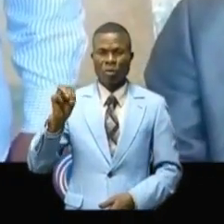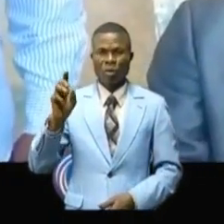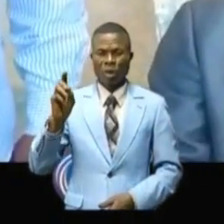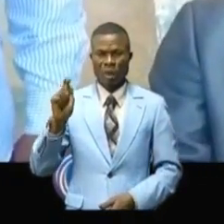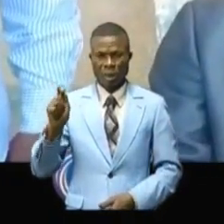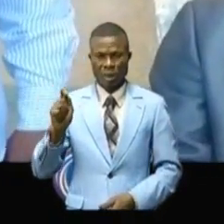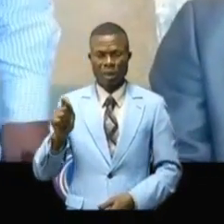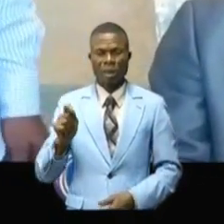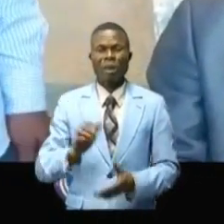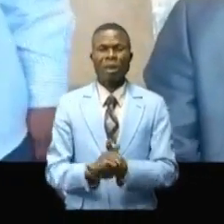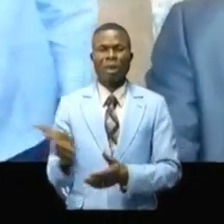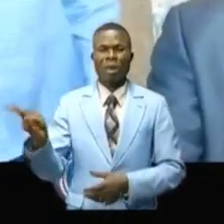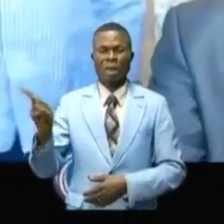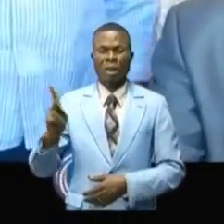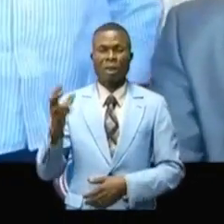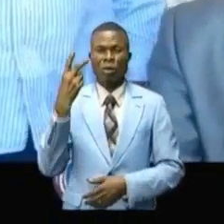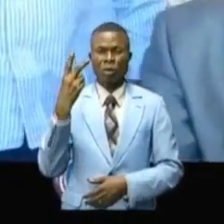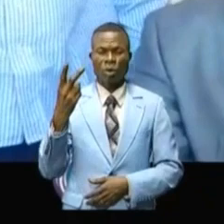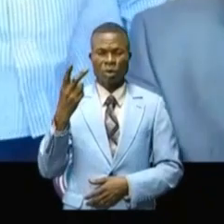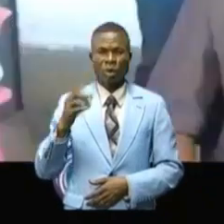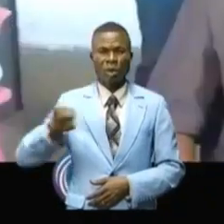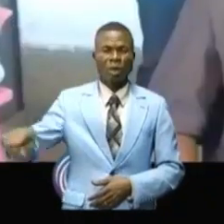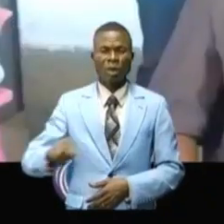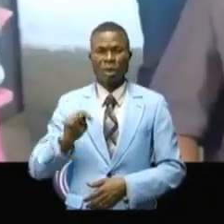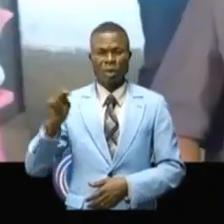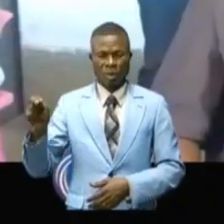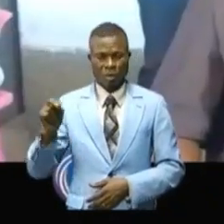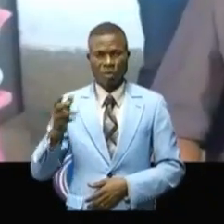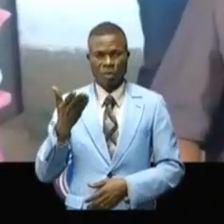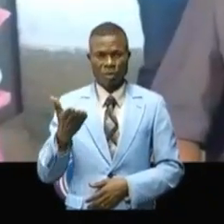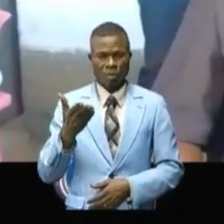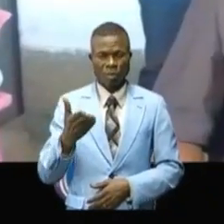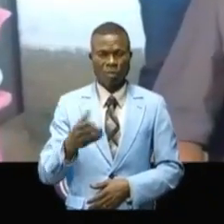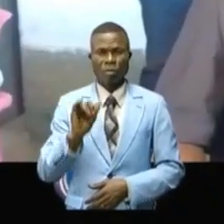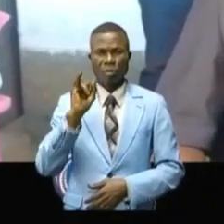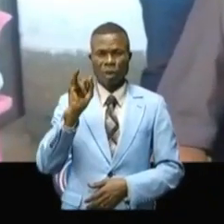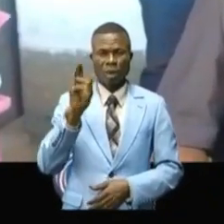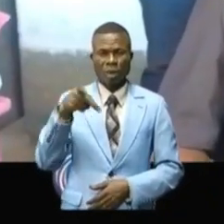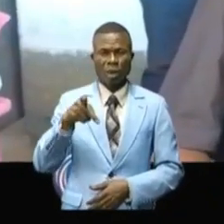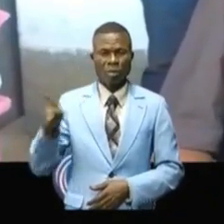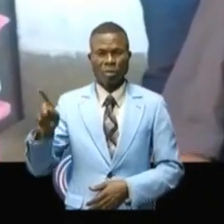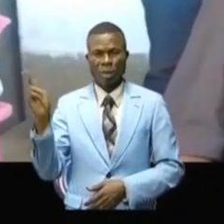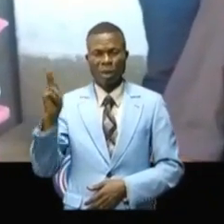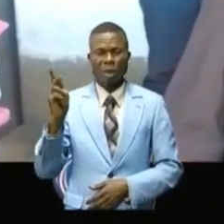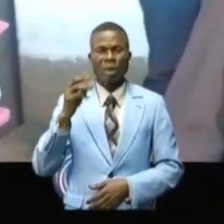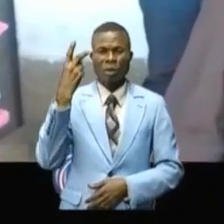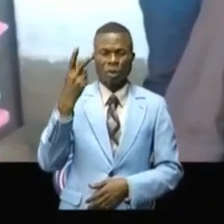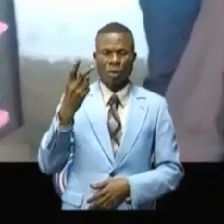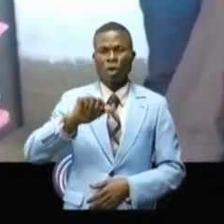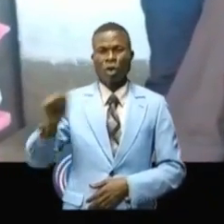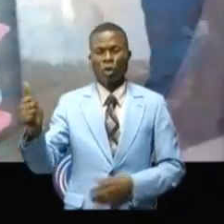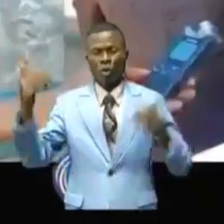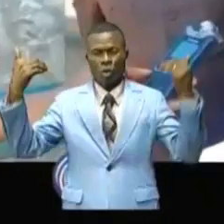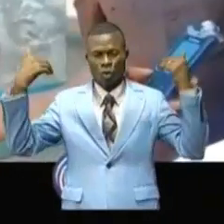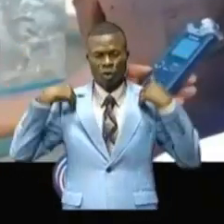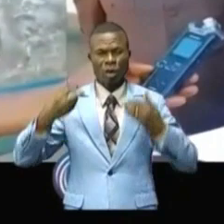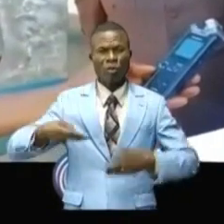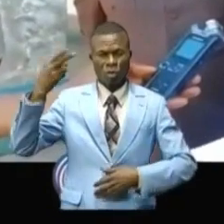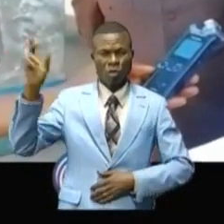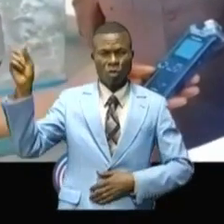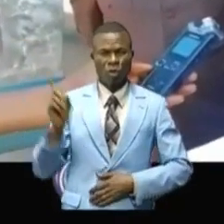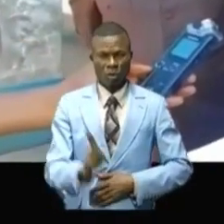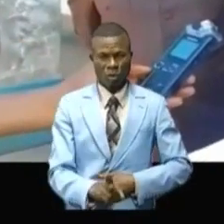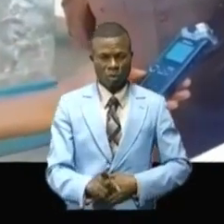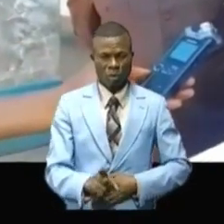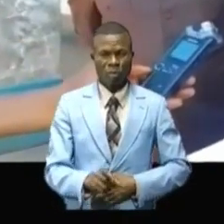Tchimini, Provet Kassai 2, Jamakasinga Gimondo, IPP Kassai 2, ainsi que de plusieurs autres invités de marque.